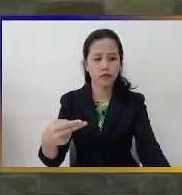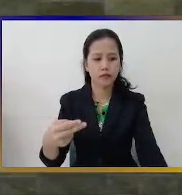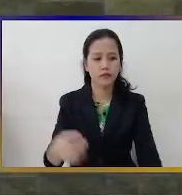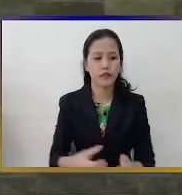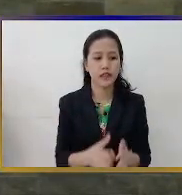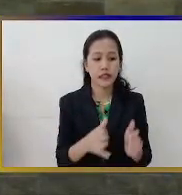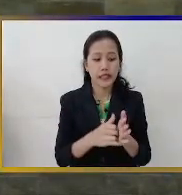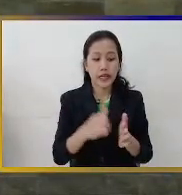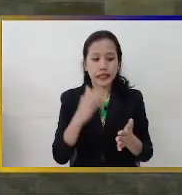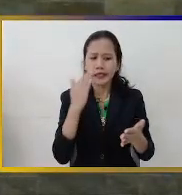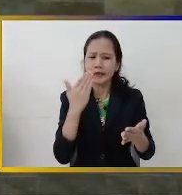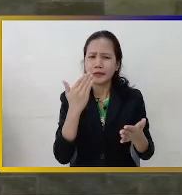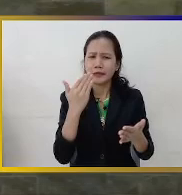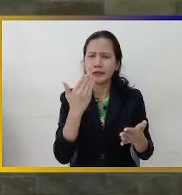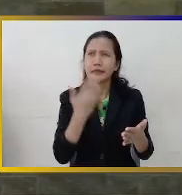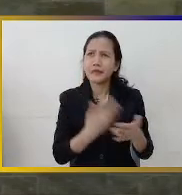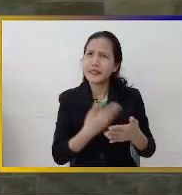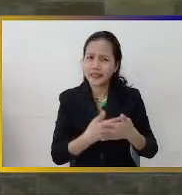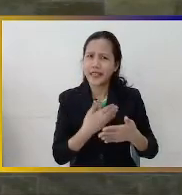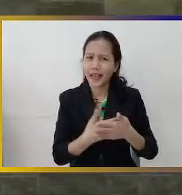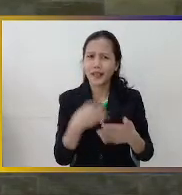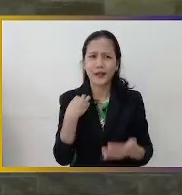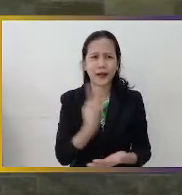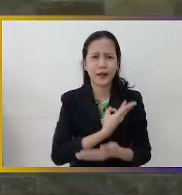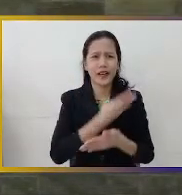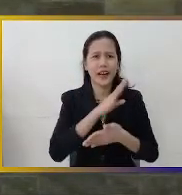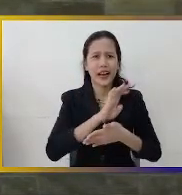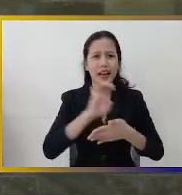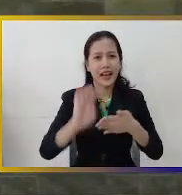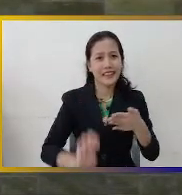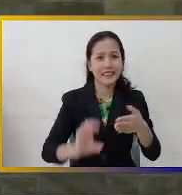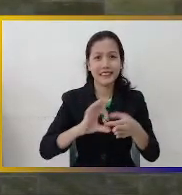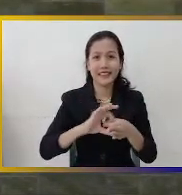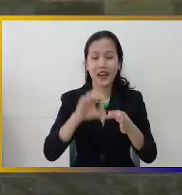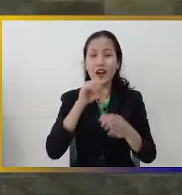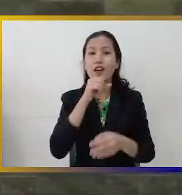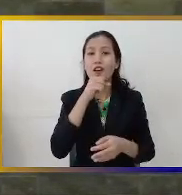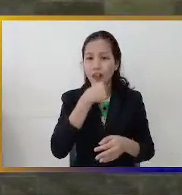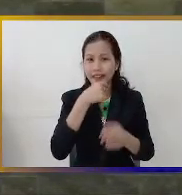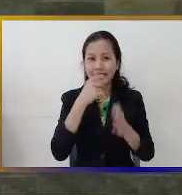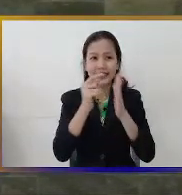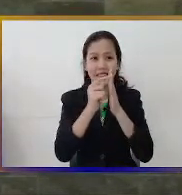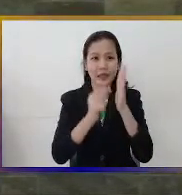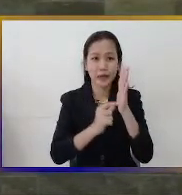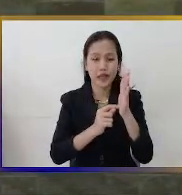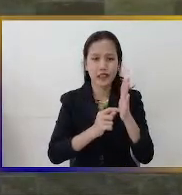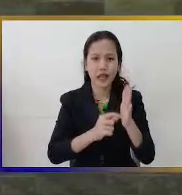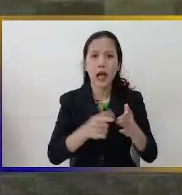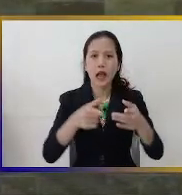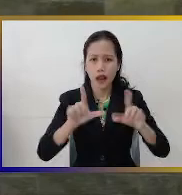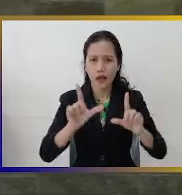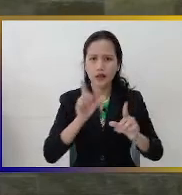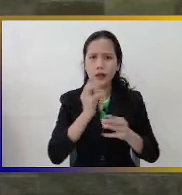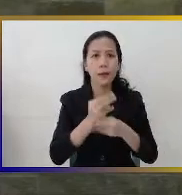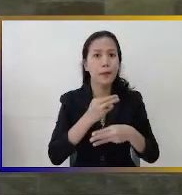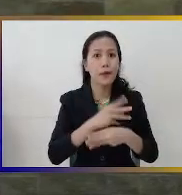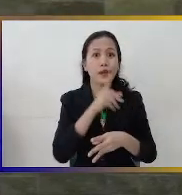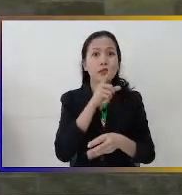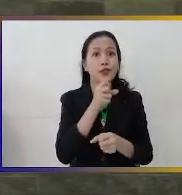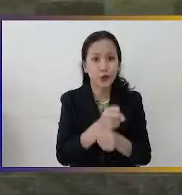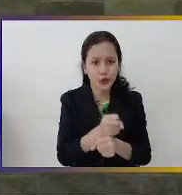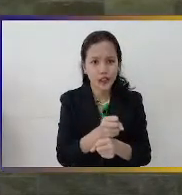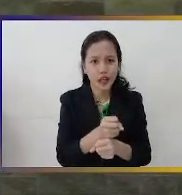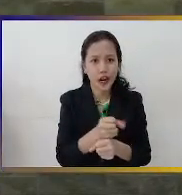Testament, at let us make sure na bago tayo matapos dito sa Old Testament, eh talagang naiintindihan natin yung